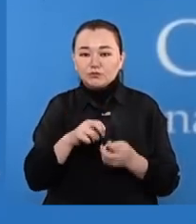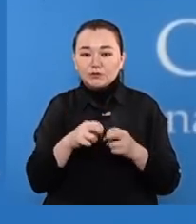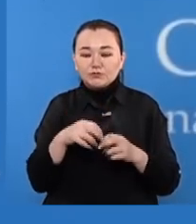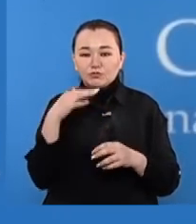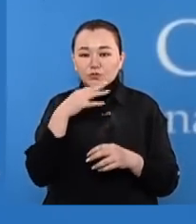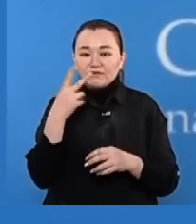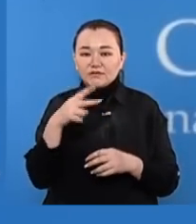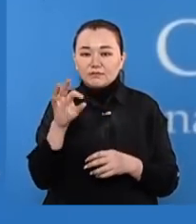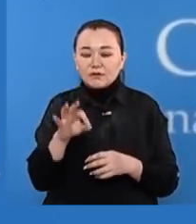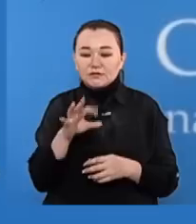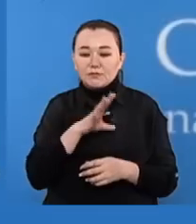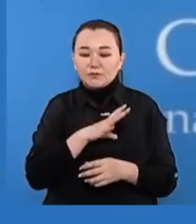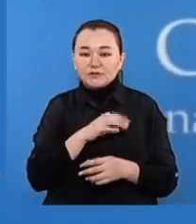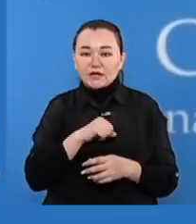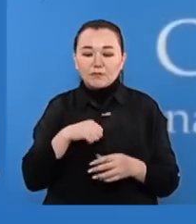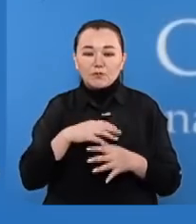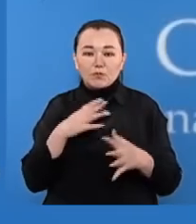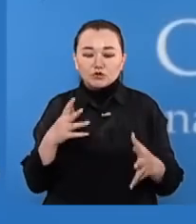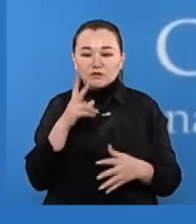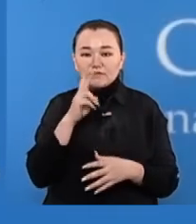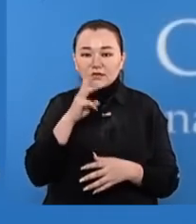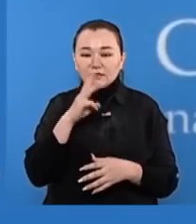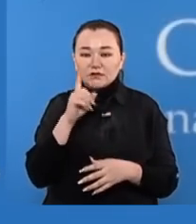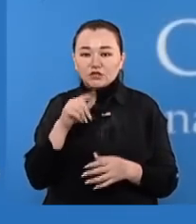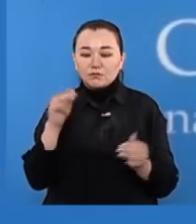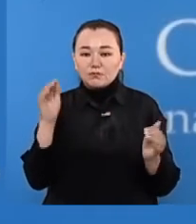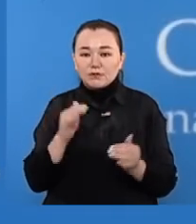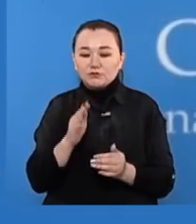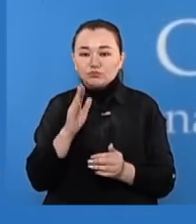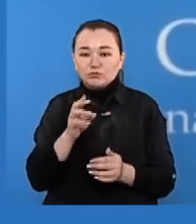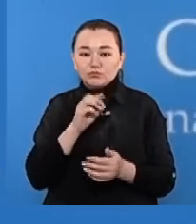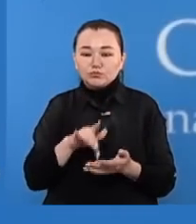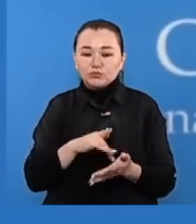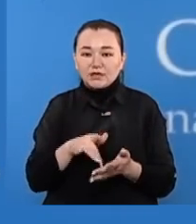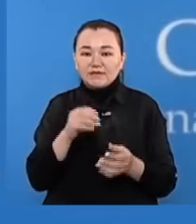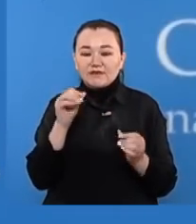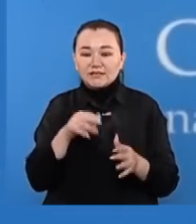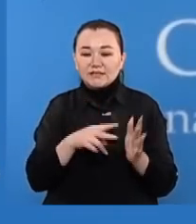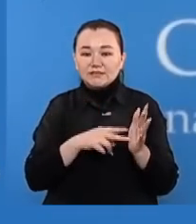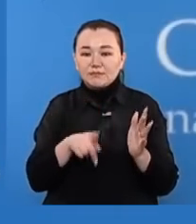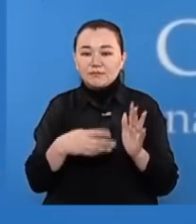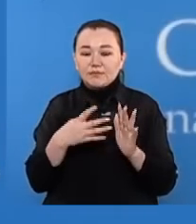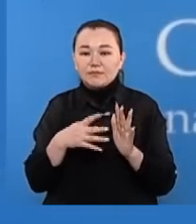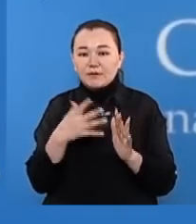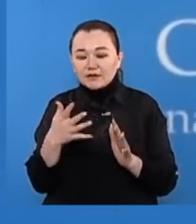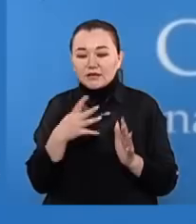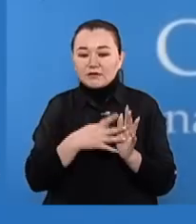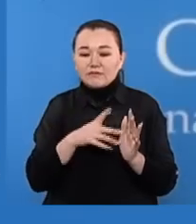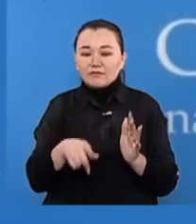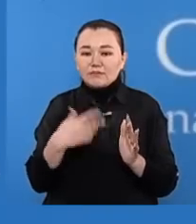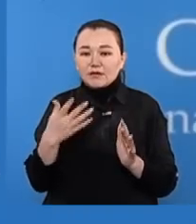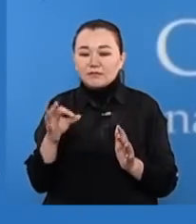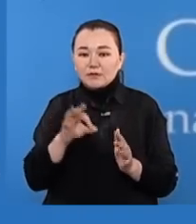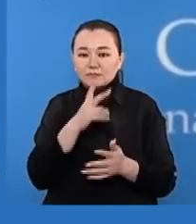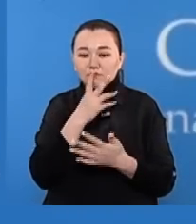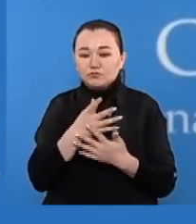дегенде 20% болды. 2-3 айда тіпті түседі деп күтіп отырмыз. Нақтыланған бюджетте инфляция деңгейі 7,5-9,5% болады деп көрсеттік.